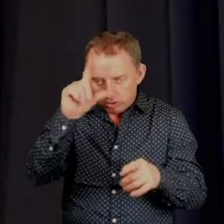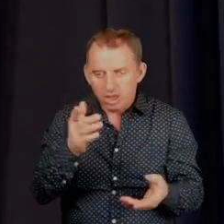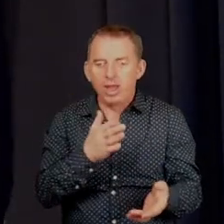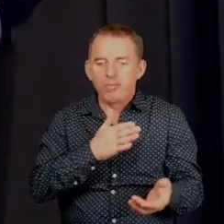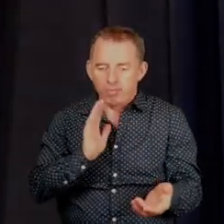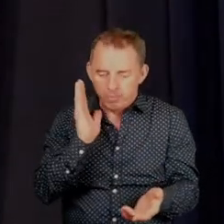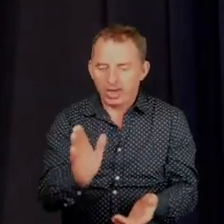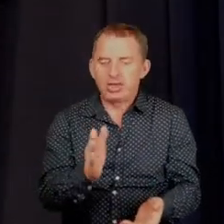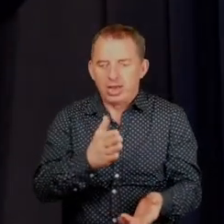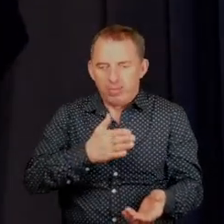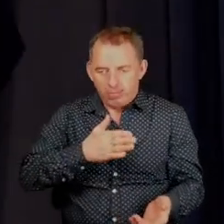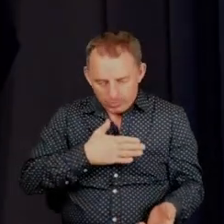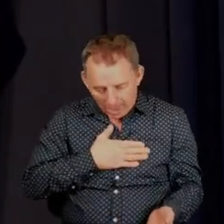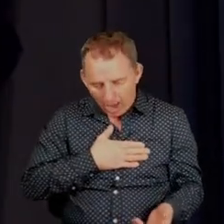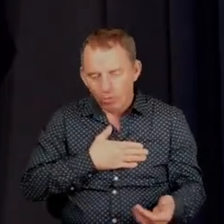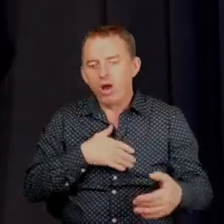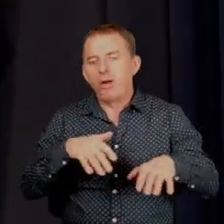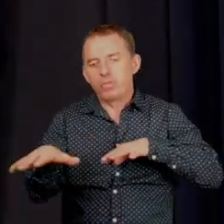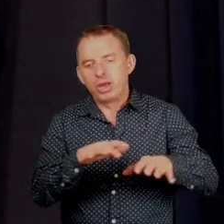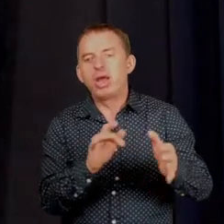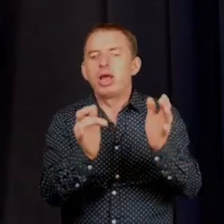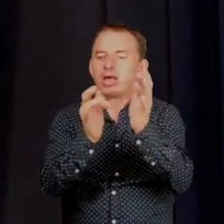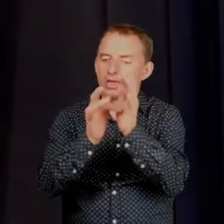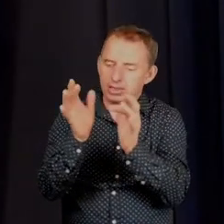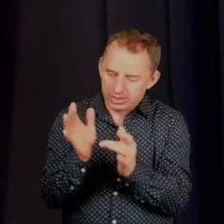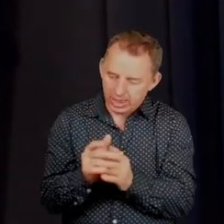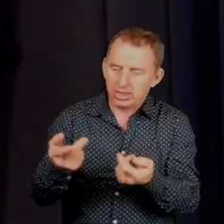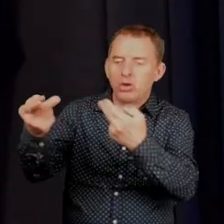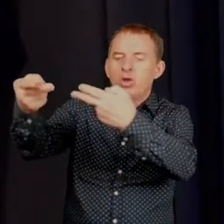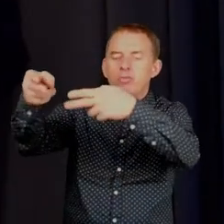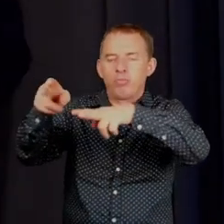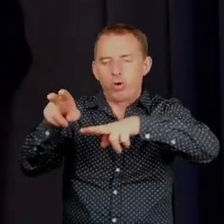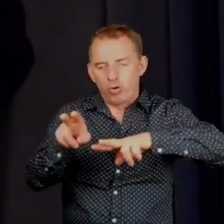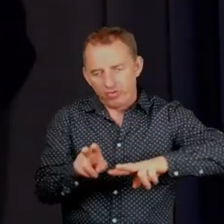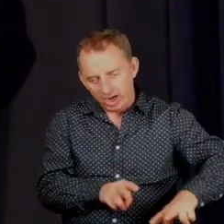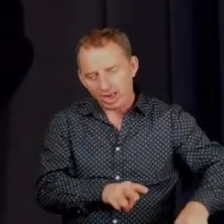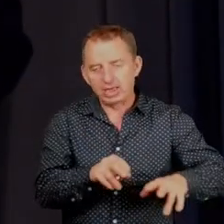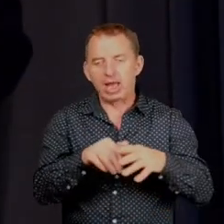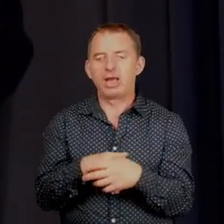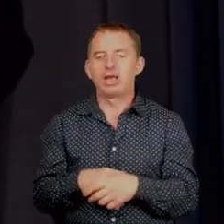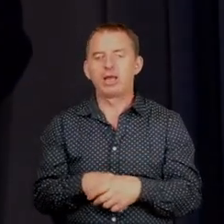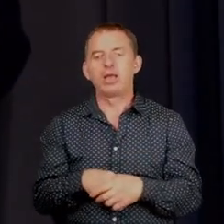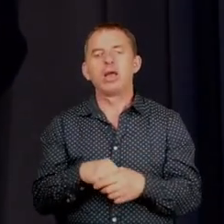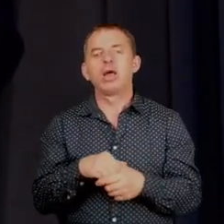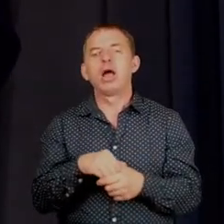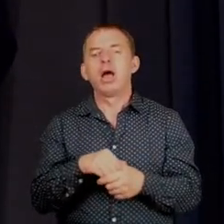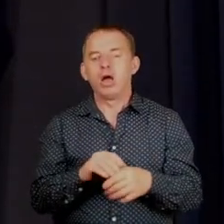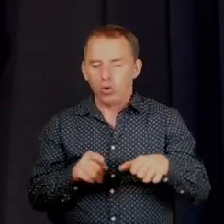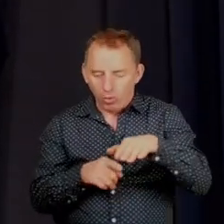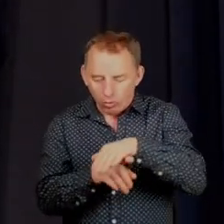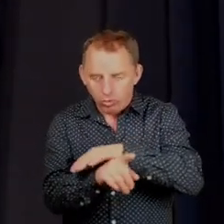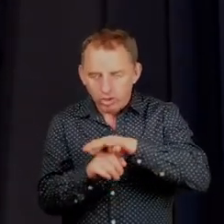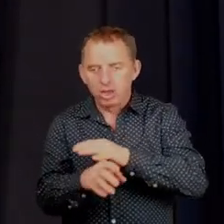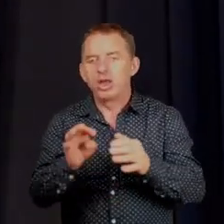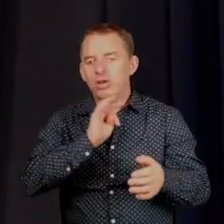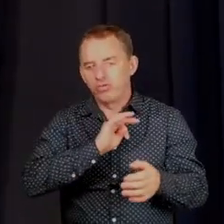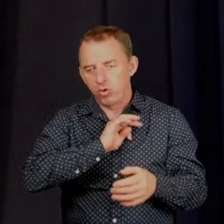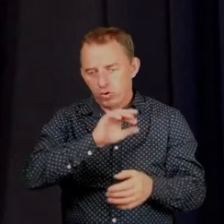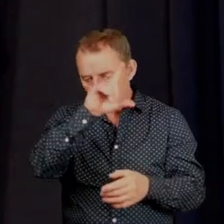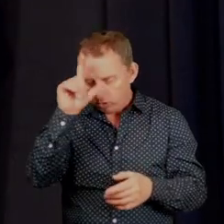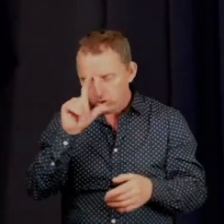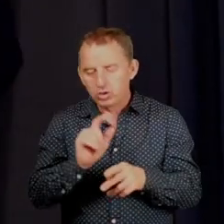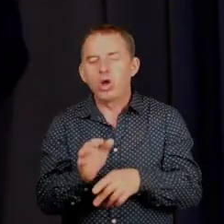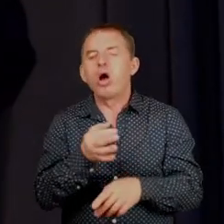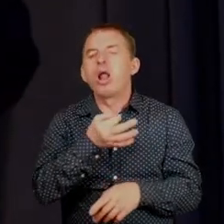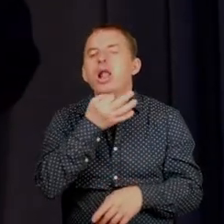miejsce. Jesus will return. Jezus powraca. And we're going to evacuate to a better land. I ewakuuje swój lud do lepszej